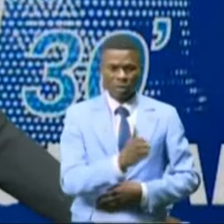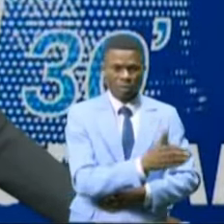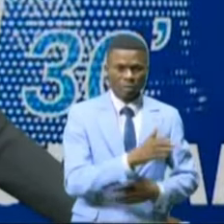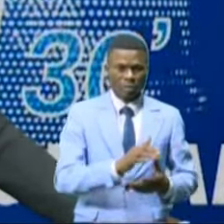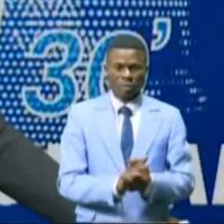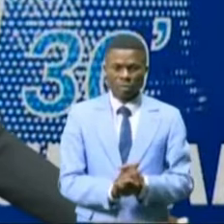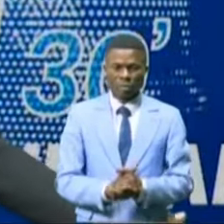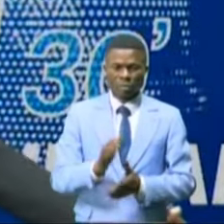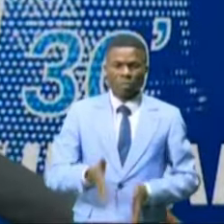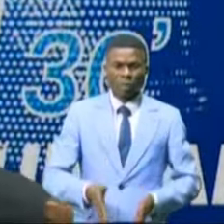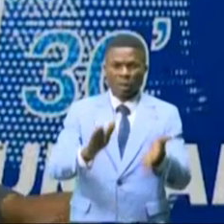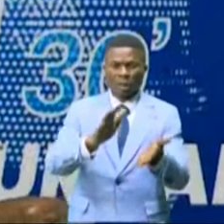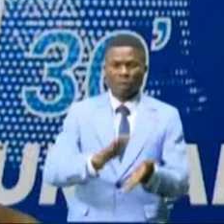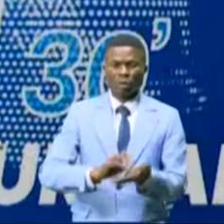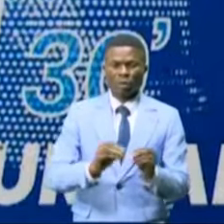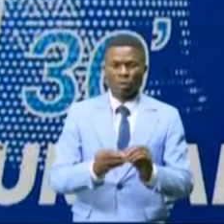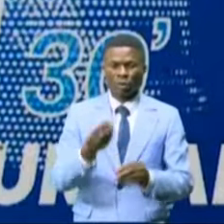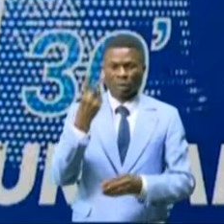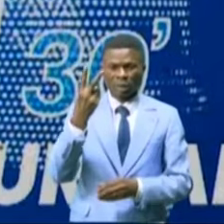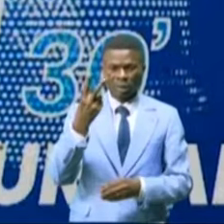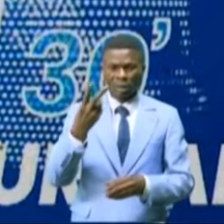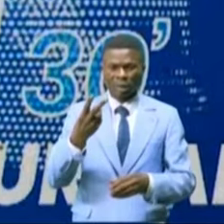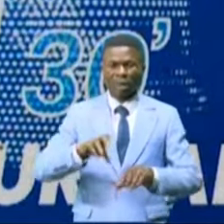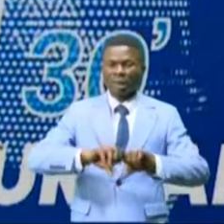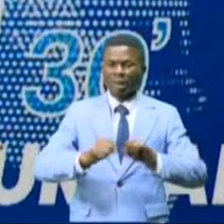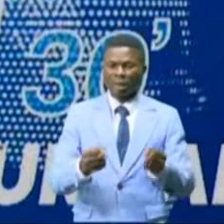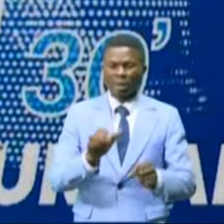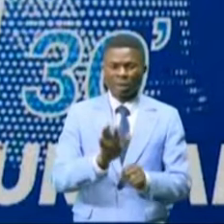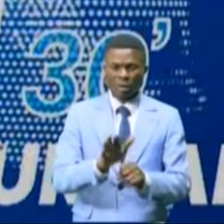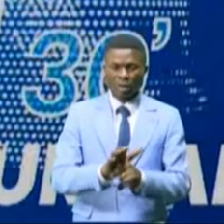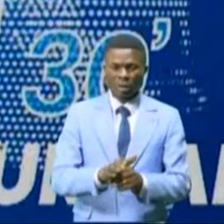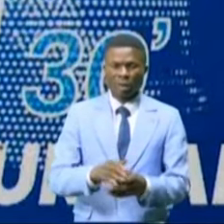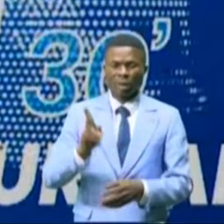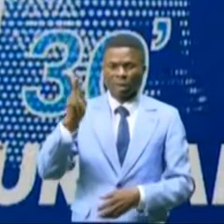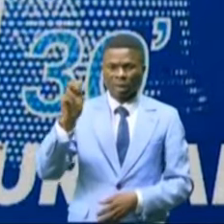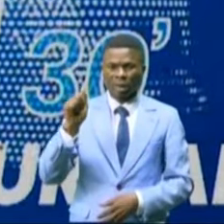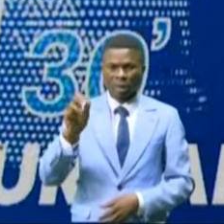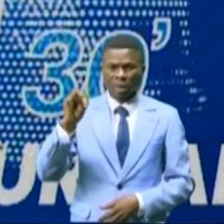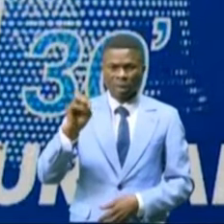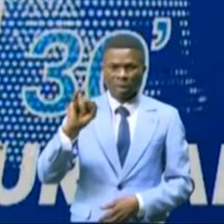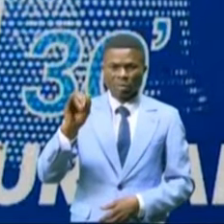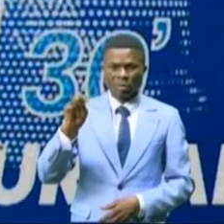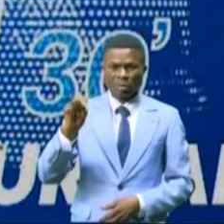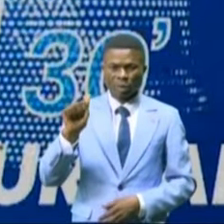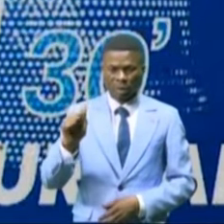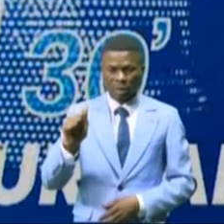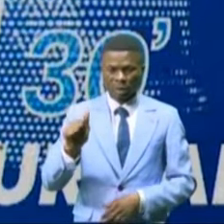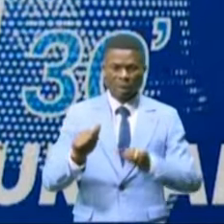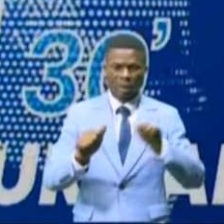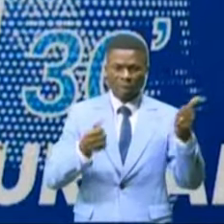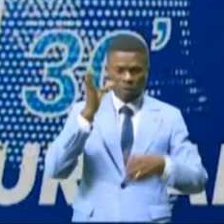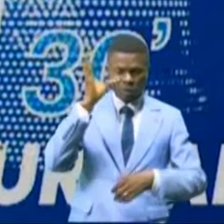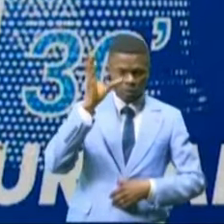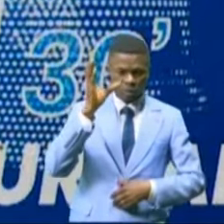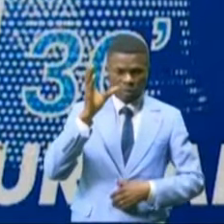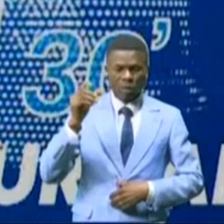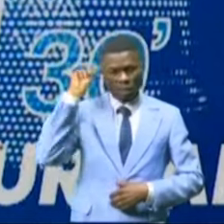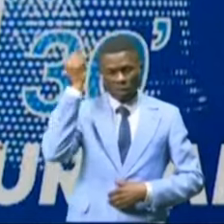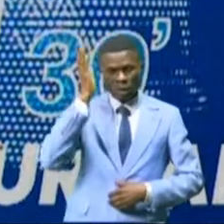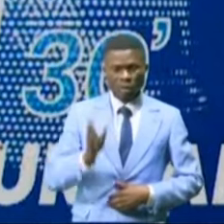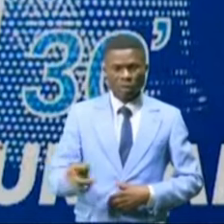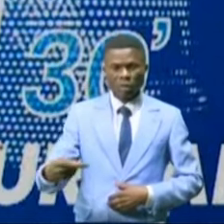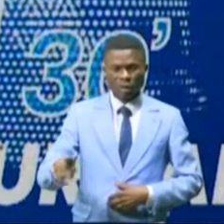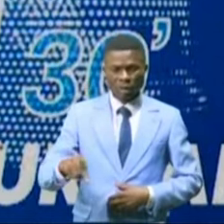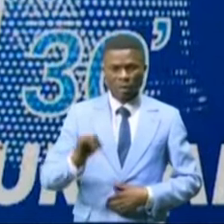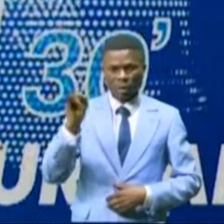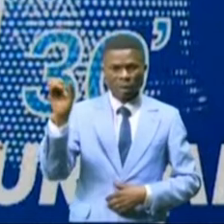La nationale numéro 1 est fortement menacée entre Kamina et Kabondo. La gouverneure de la province, Isabelle